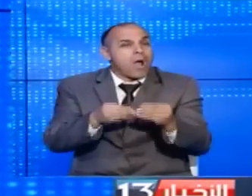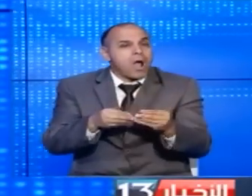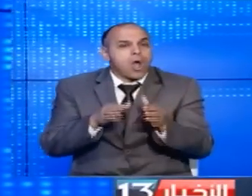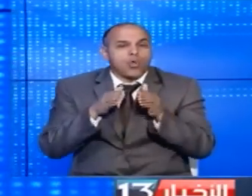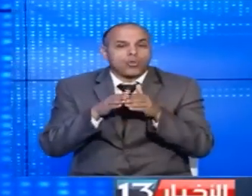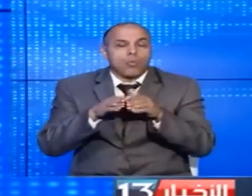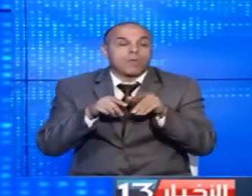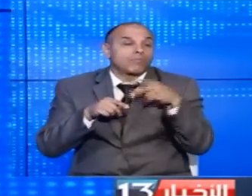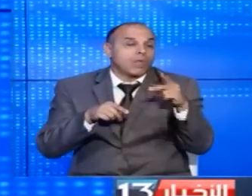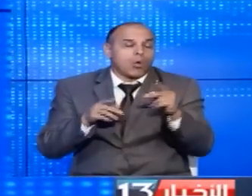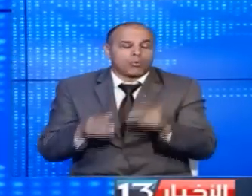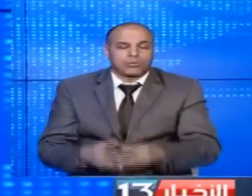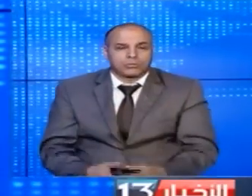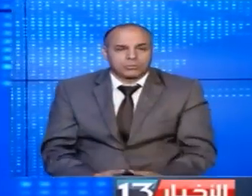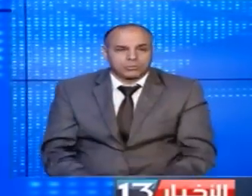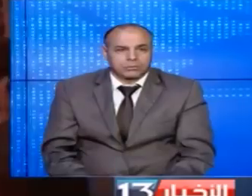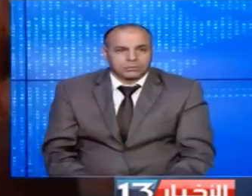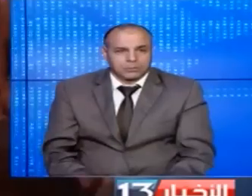وتستجيب لتطلعاته.